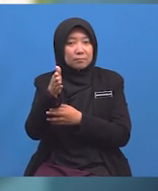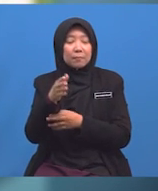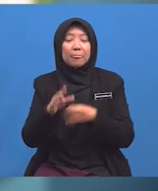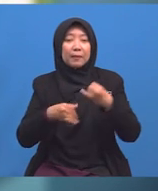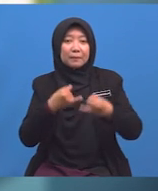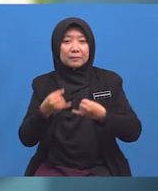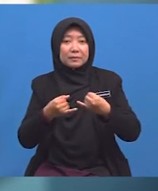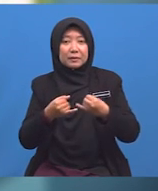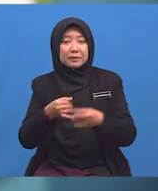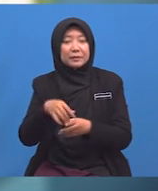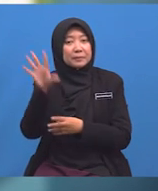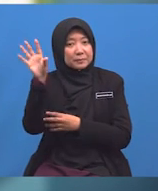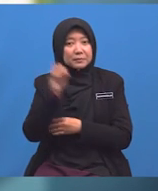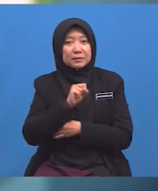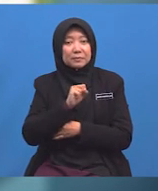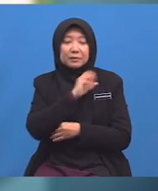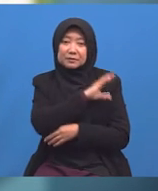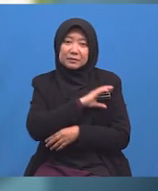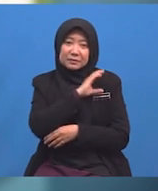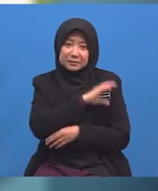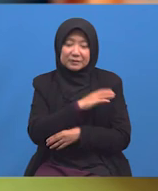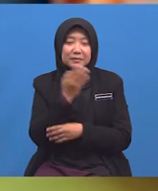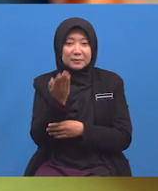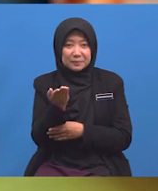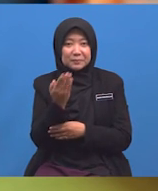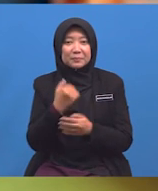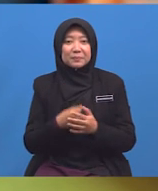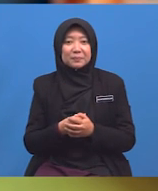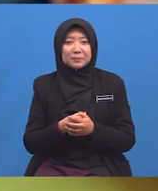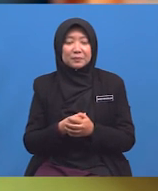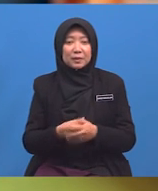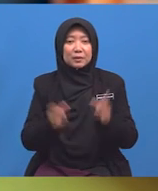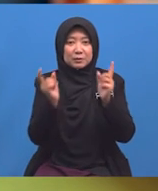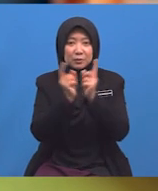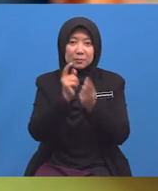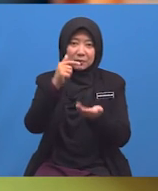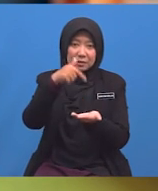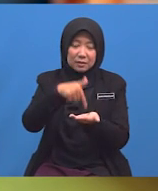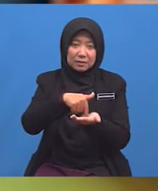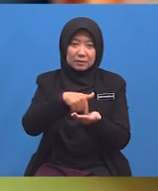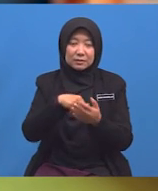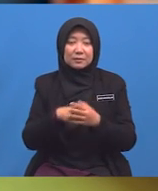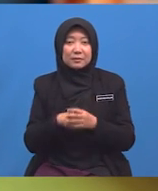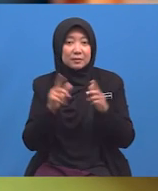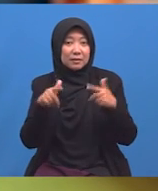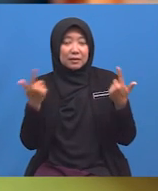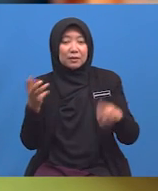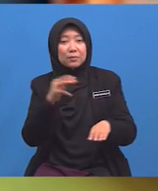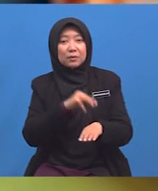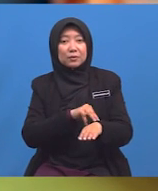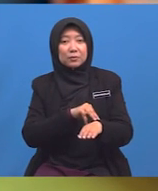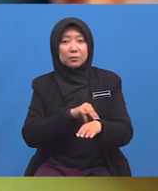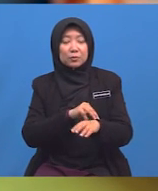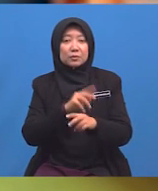berjaya mencapai cita-cita kamu. Sehingga berjumpa lagi di lain waktu,